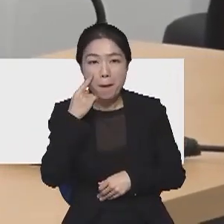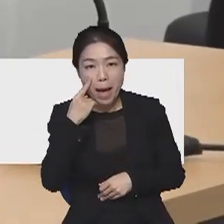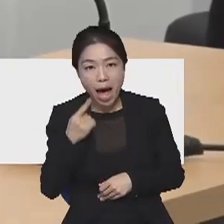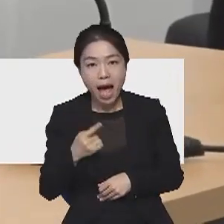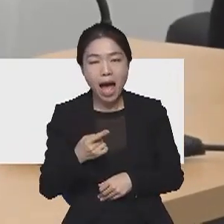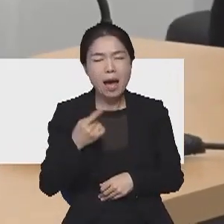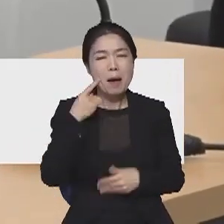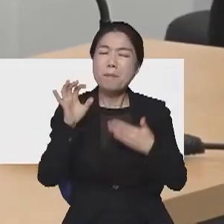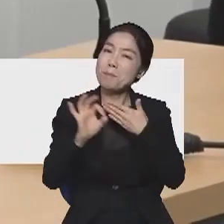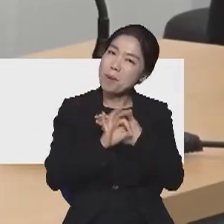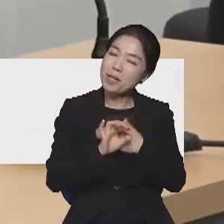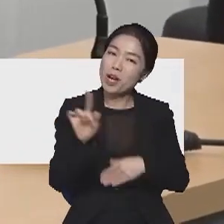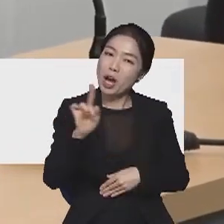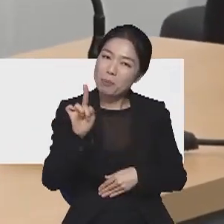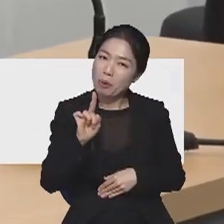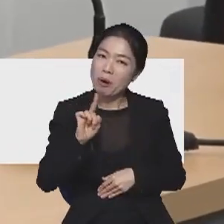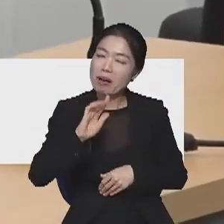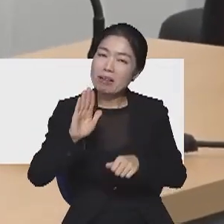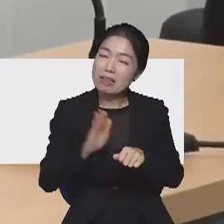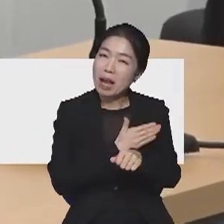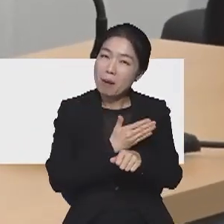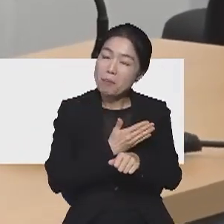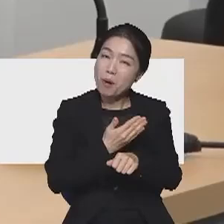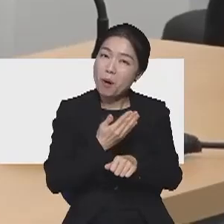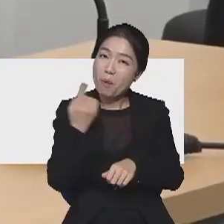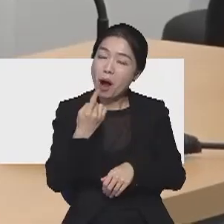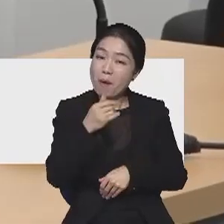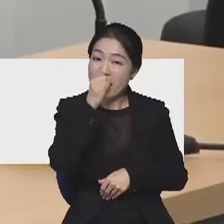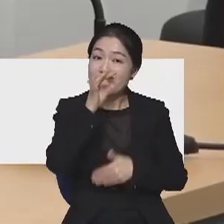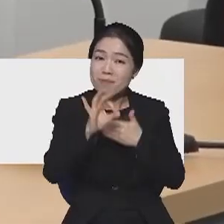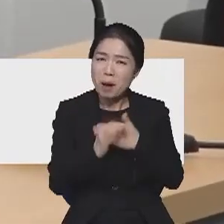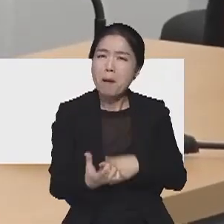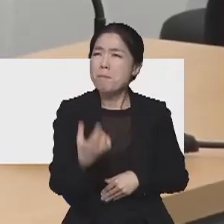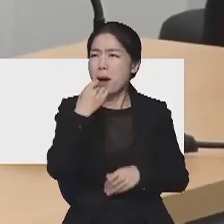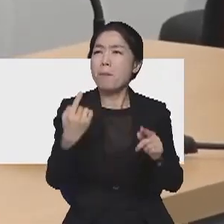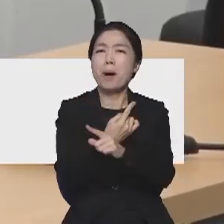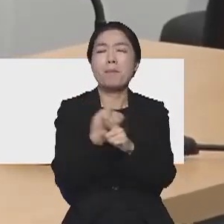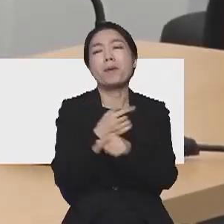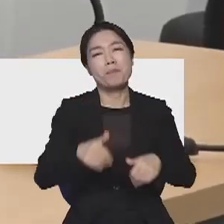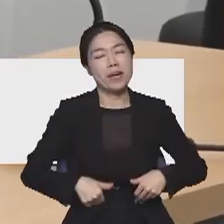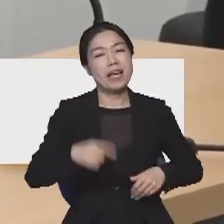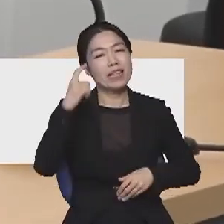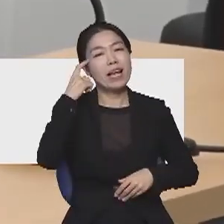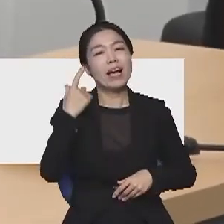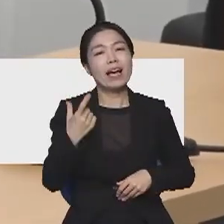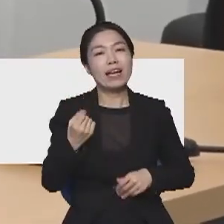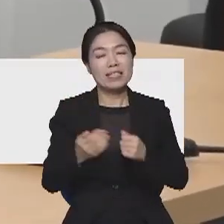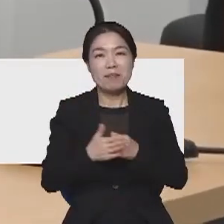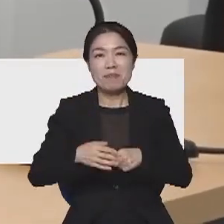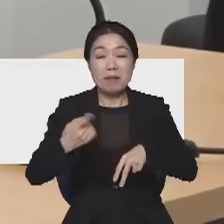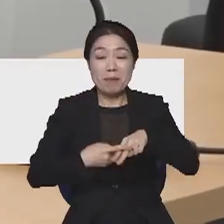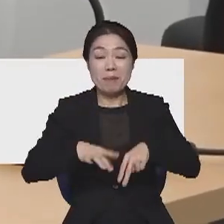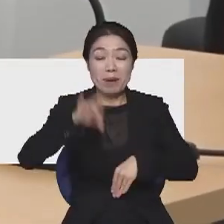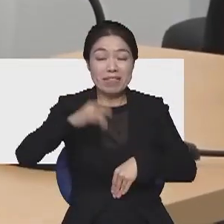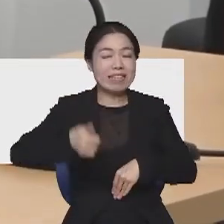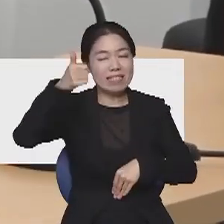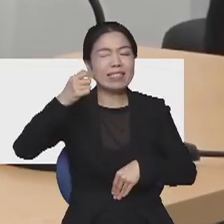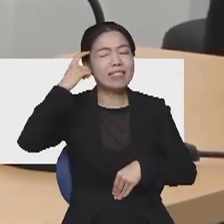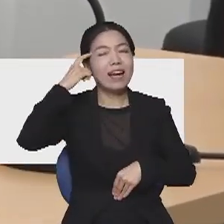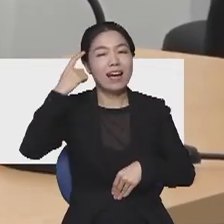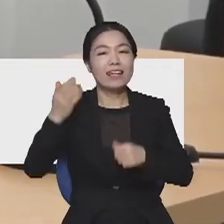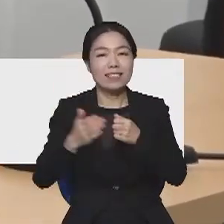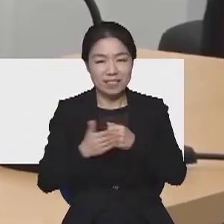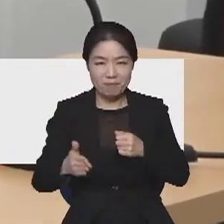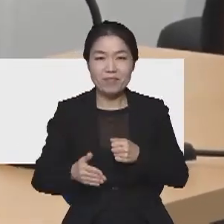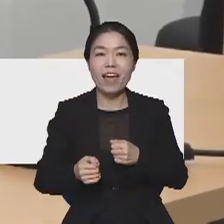도전해볼 거냐 해서 만약에 뭔가 잘못된 상황이 나오면 빨리 그냥 개선을 하자. 매도 먼저 만약에 나왔지 않겠나 그런 의미로